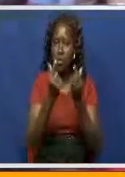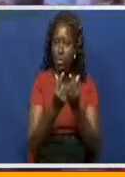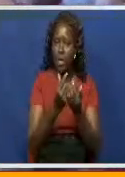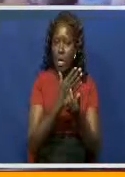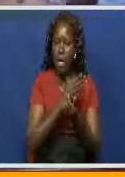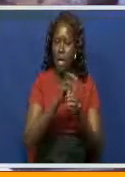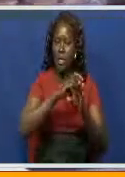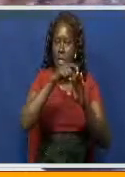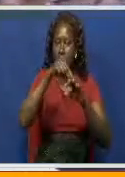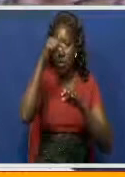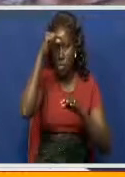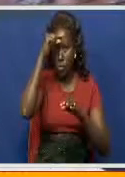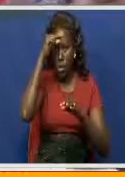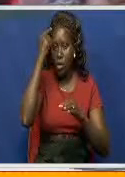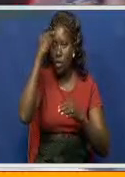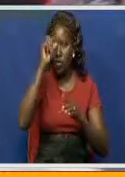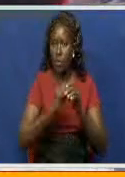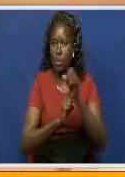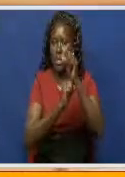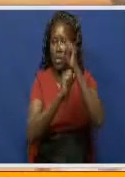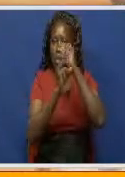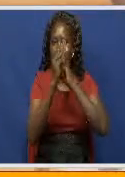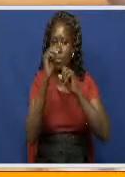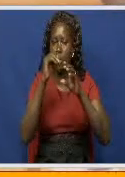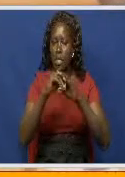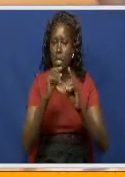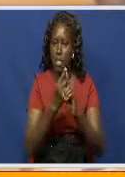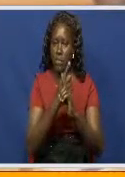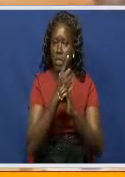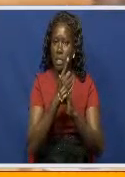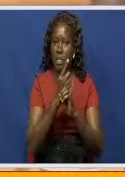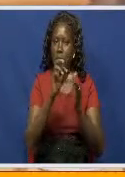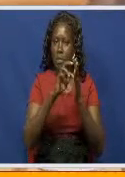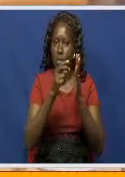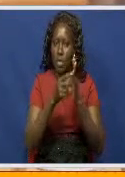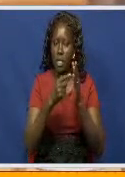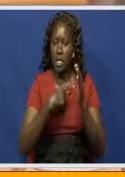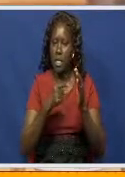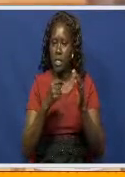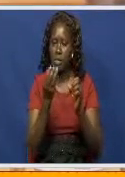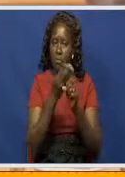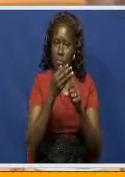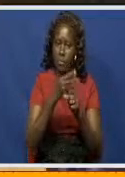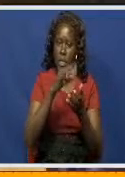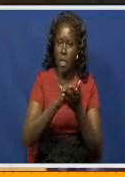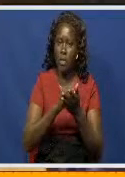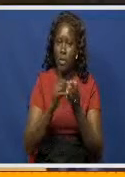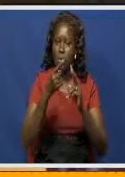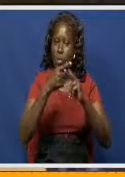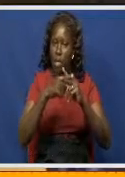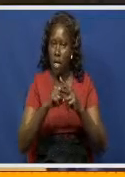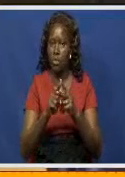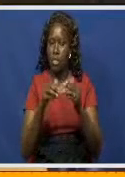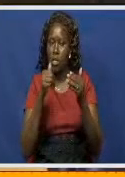thirikari nene ni onto bwa kubaringa nje kikere weti nambere mwanya mwanya take wanda kia ikuwa sentere cha Timao kirage karuguru arua. Kiwanda